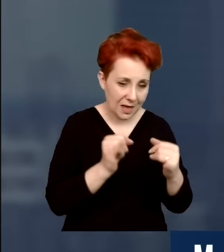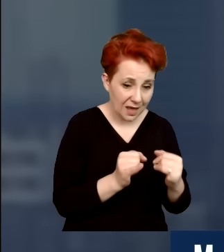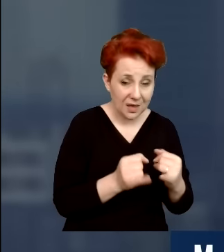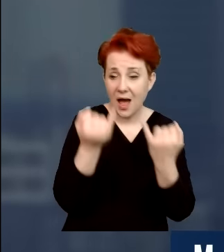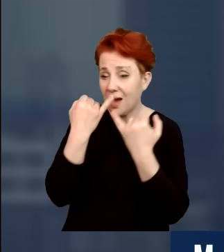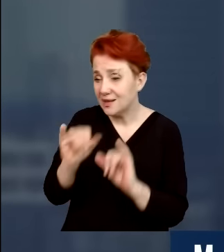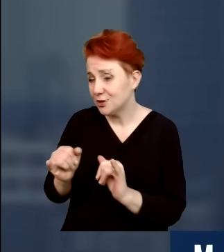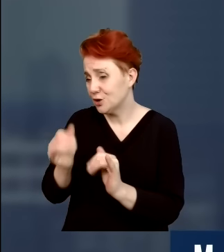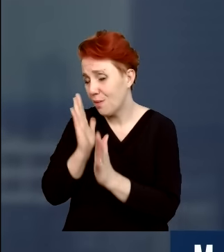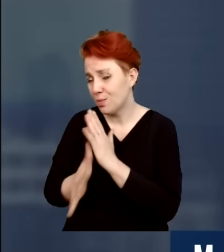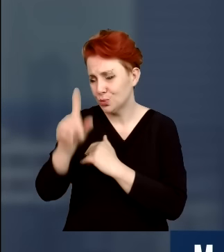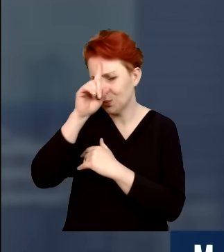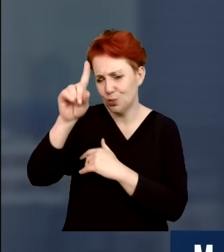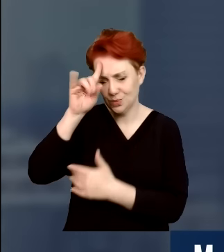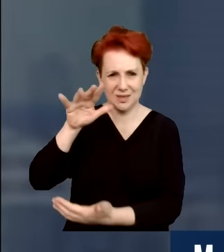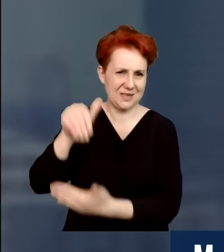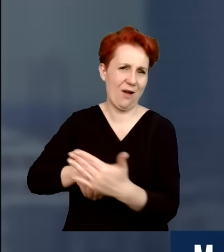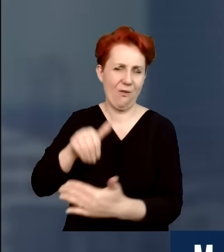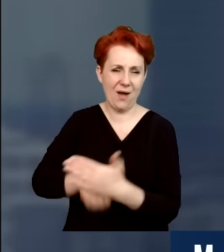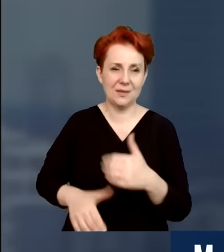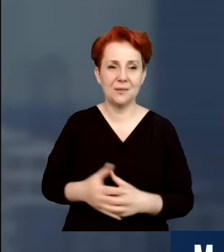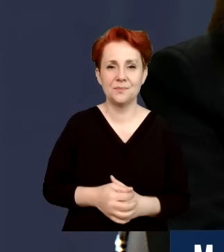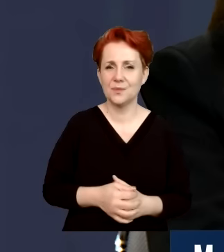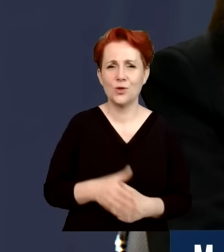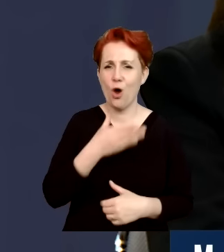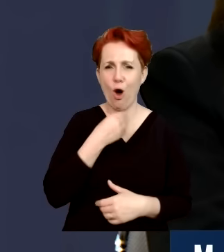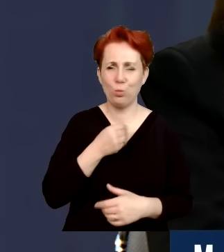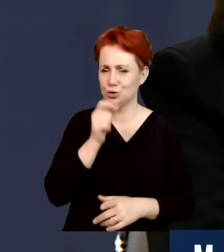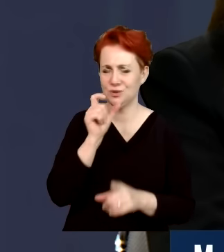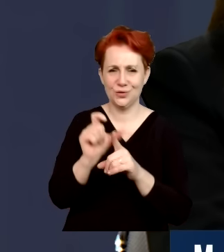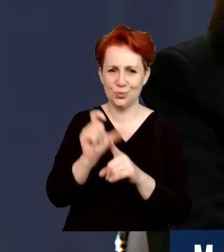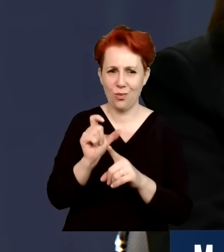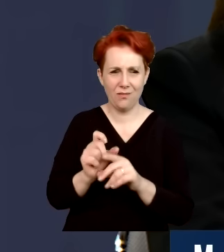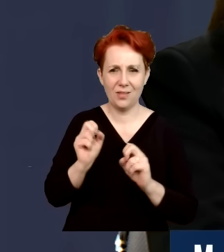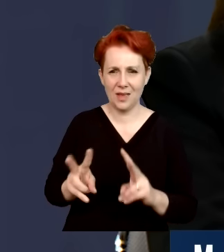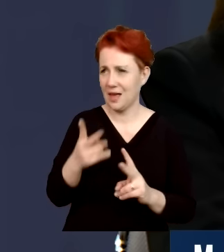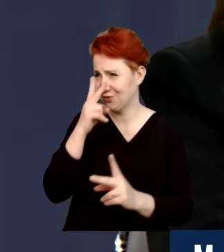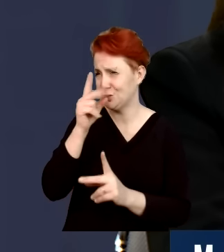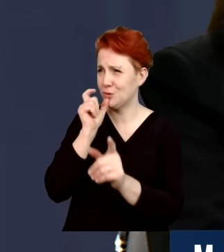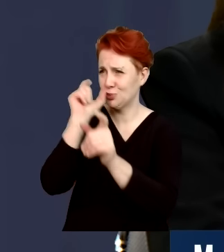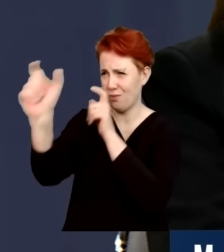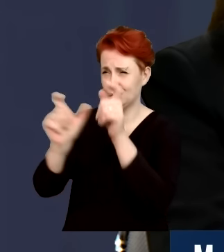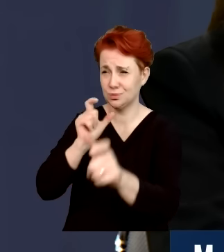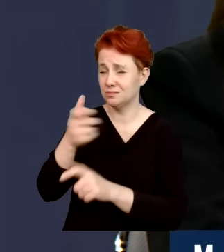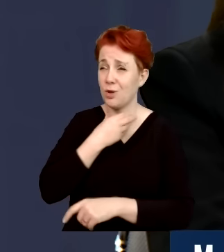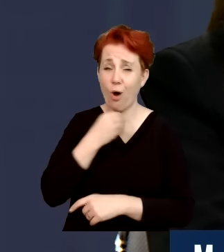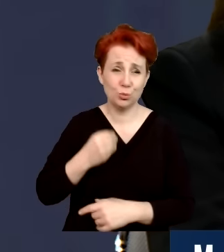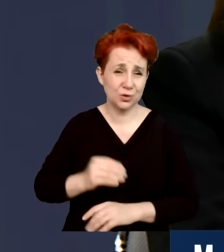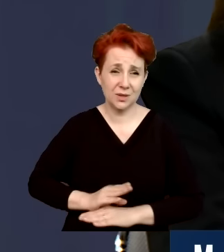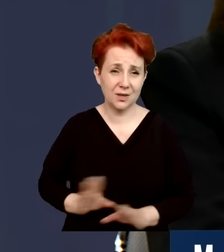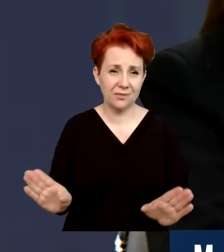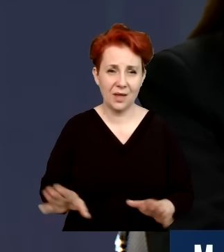ludzkie zachowania, bo o to pytam. No to były obrzydliwe słowa. Ja widziałem ileś tych słów. Nie wspomnę już